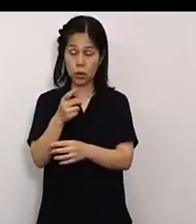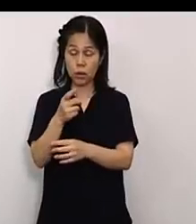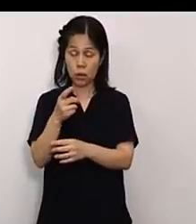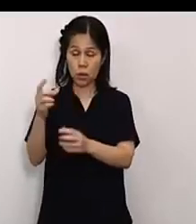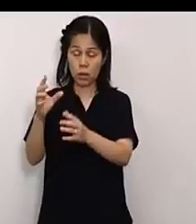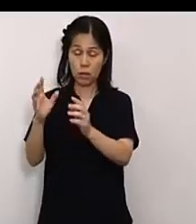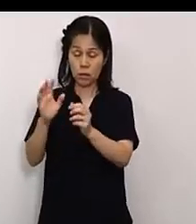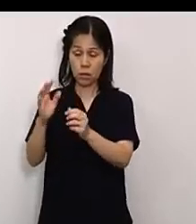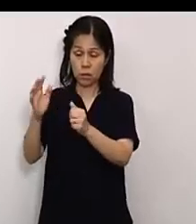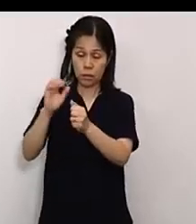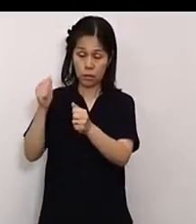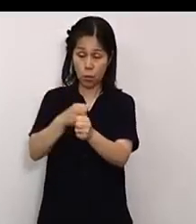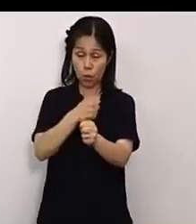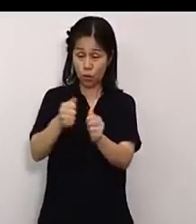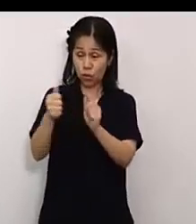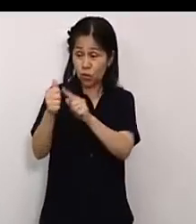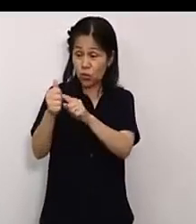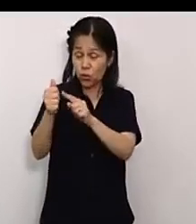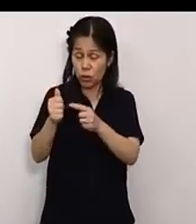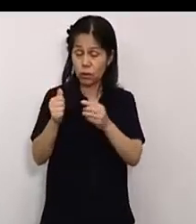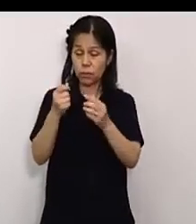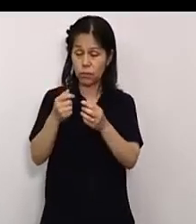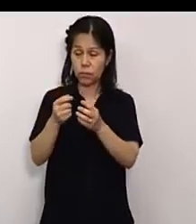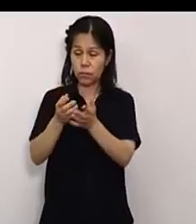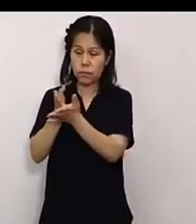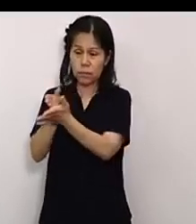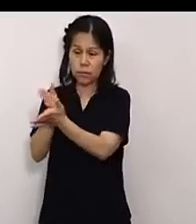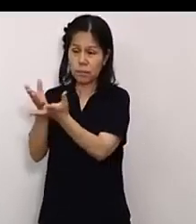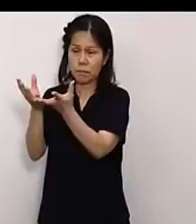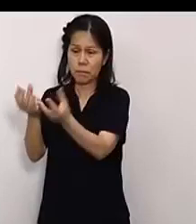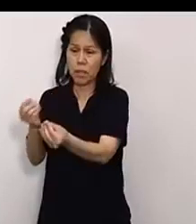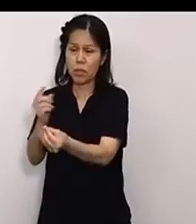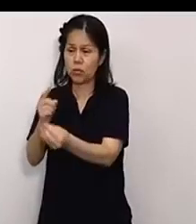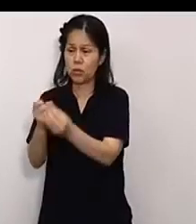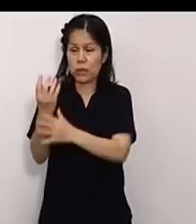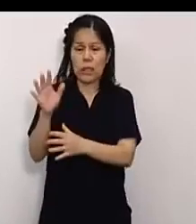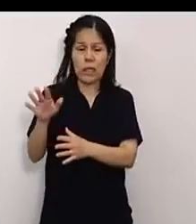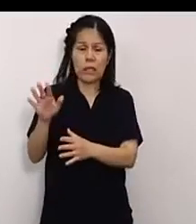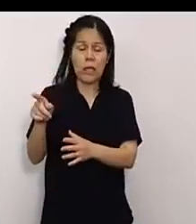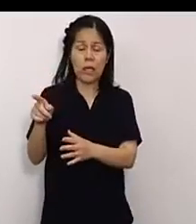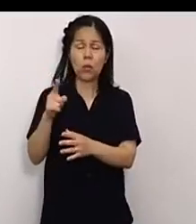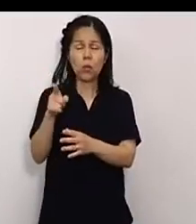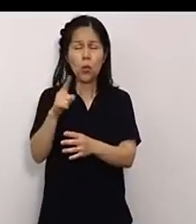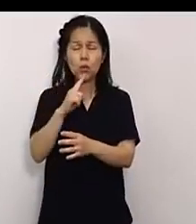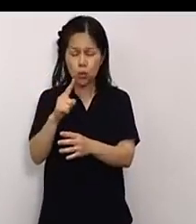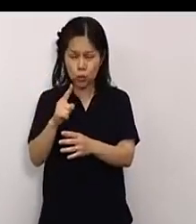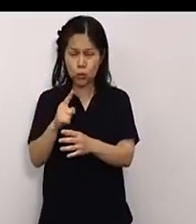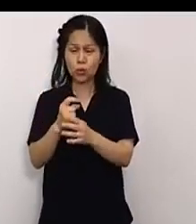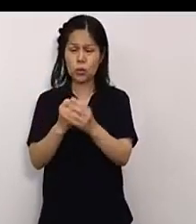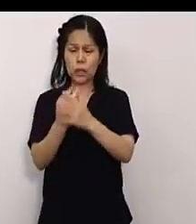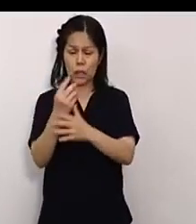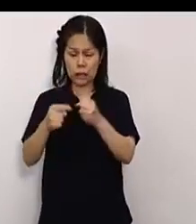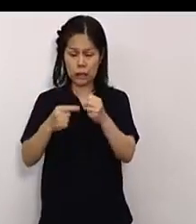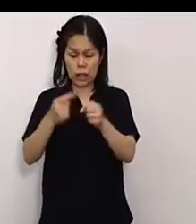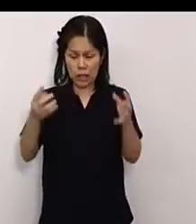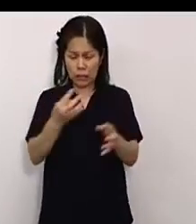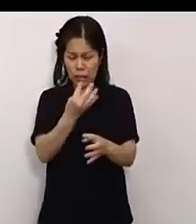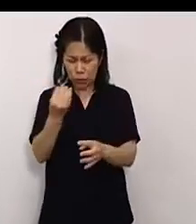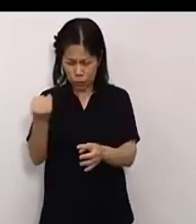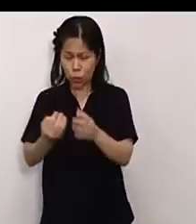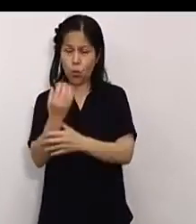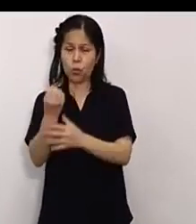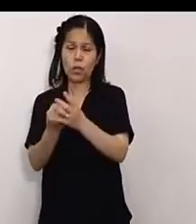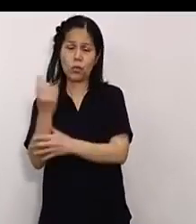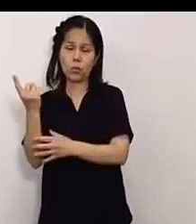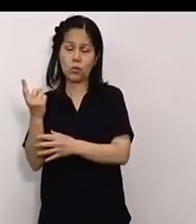明かしてしまったという事件がありまして、これはもう年間でもう何十件も起きていて何度も報道